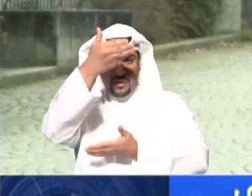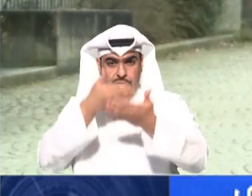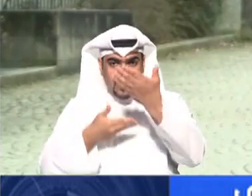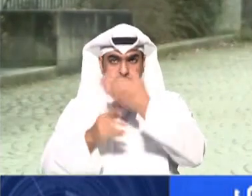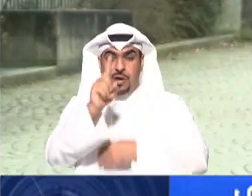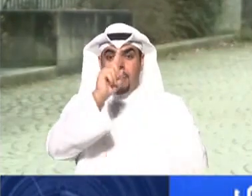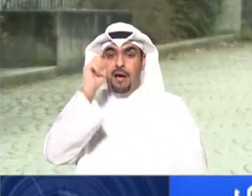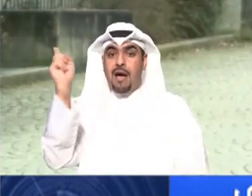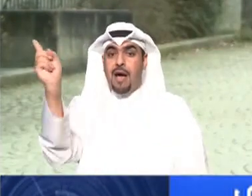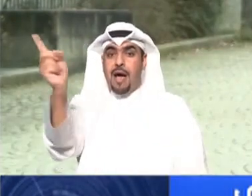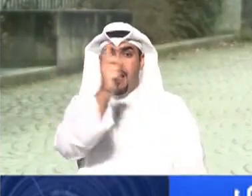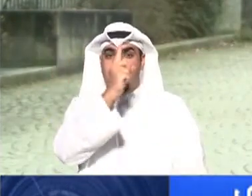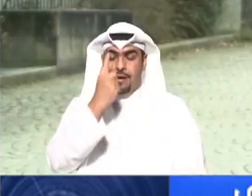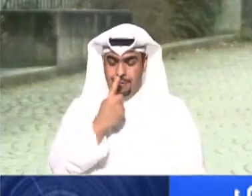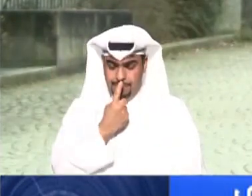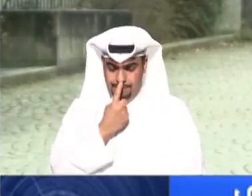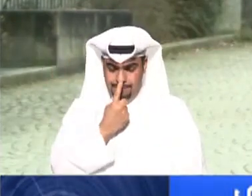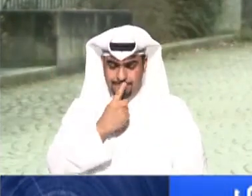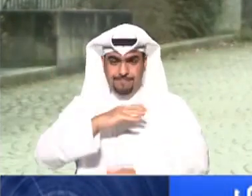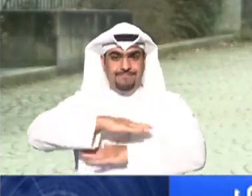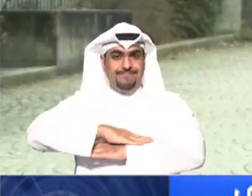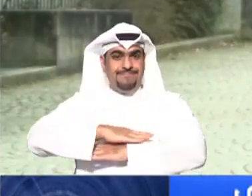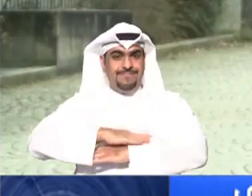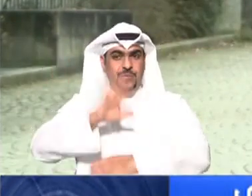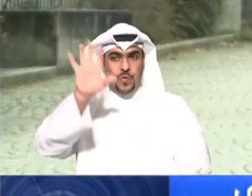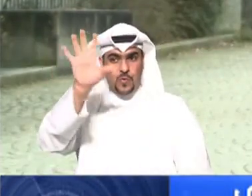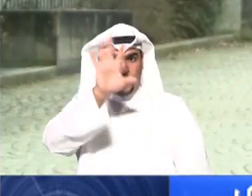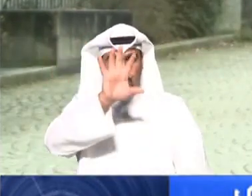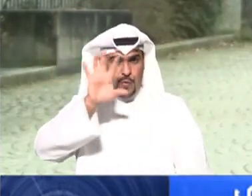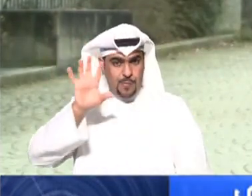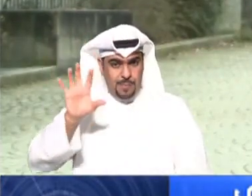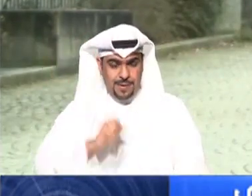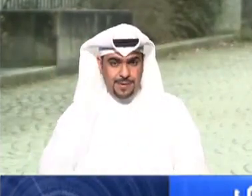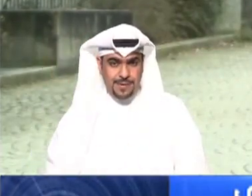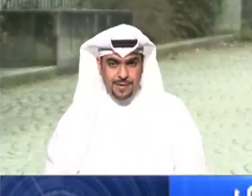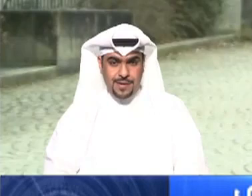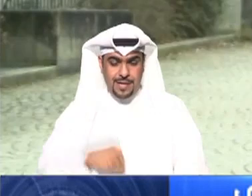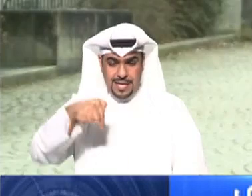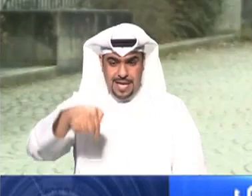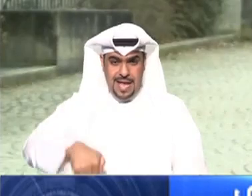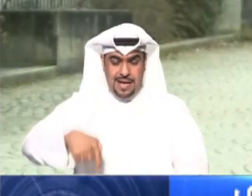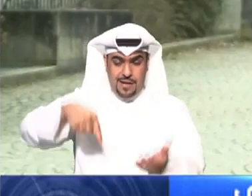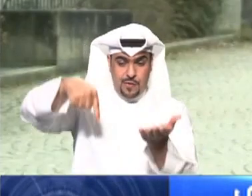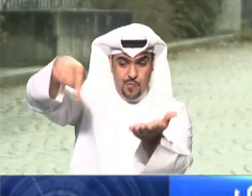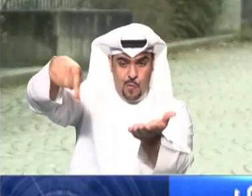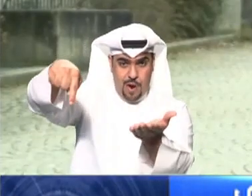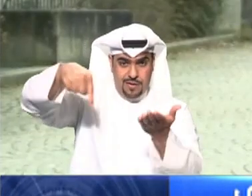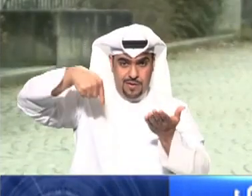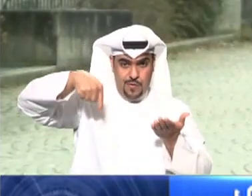الدولي بشكل عام ولوكسمبورغ بشكل خاص. وتوقيع هذا البروتوكول سيوفر